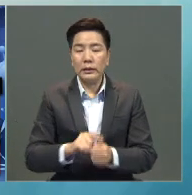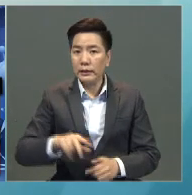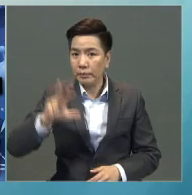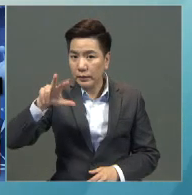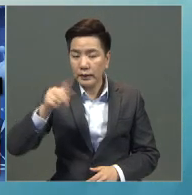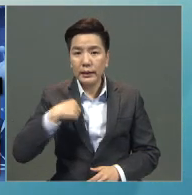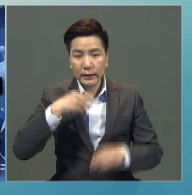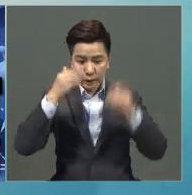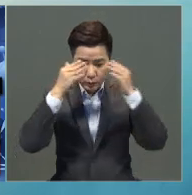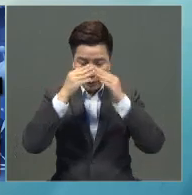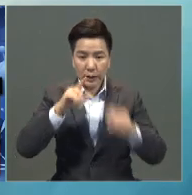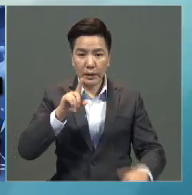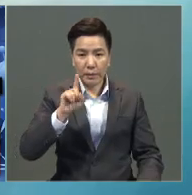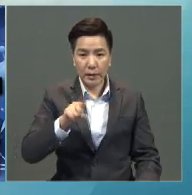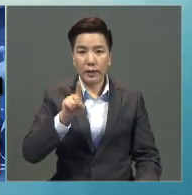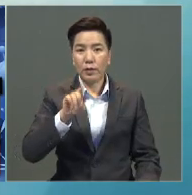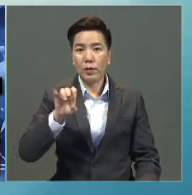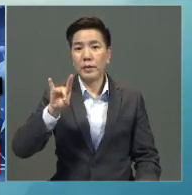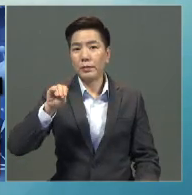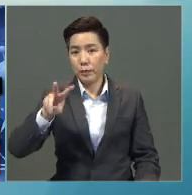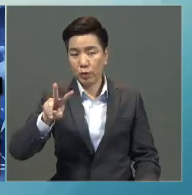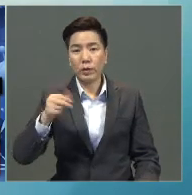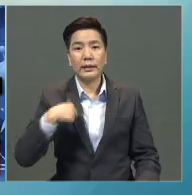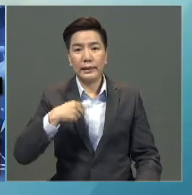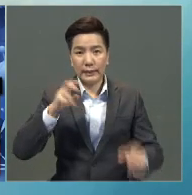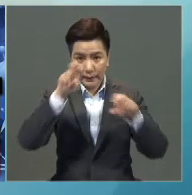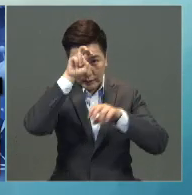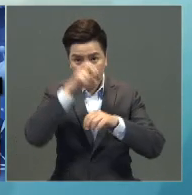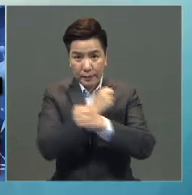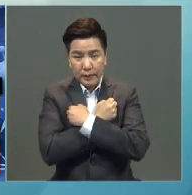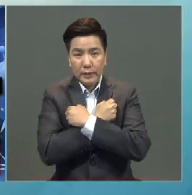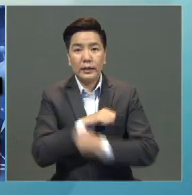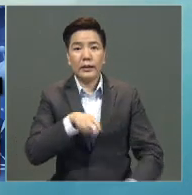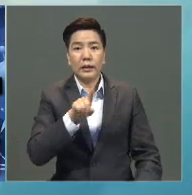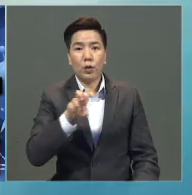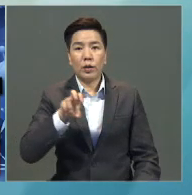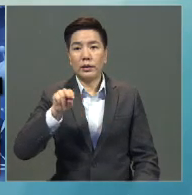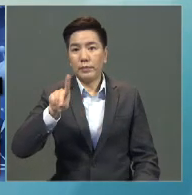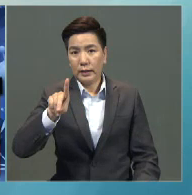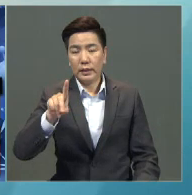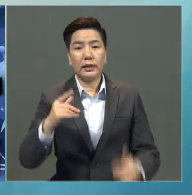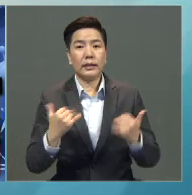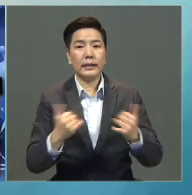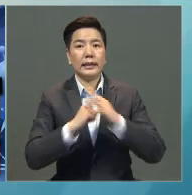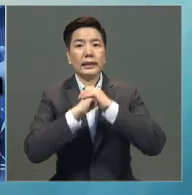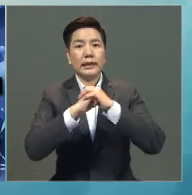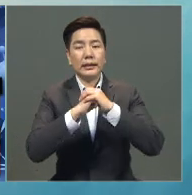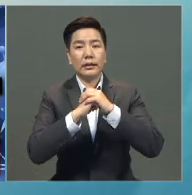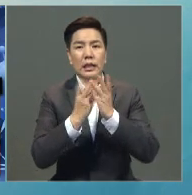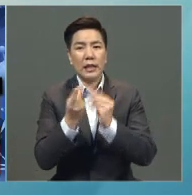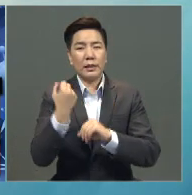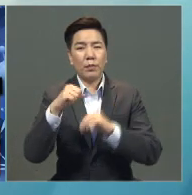หลักเลยนะครับอินโดนีเซีย 1882นะครับอียิปต์ที่131นะครับแล้วก็ Genie